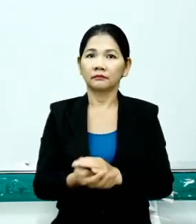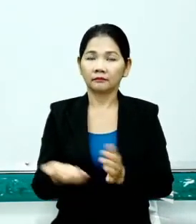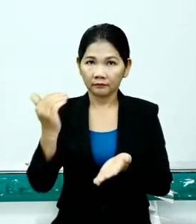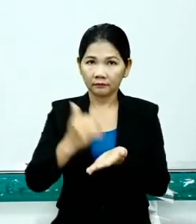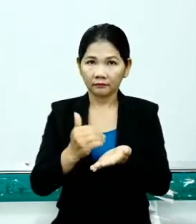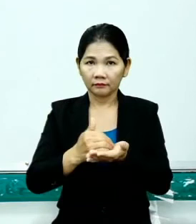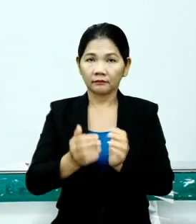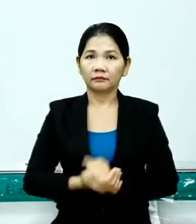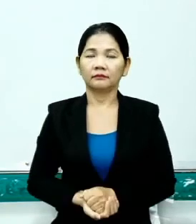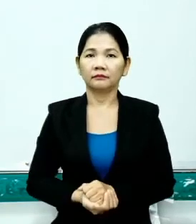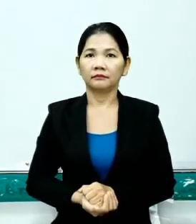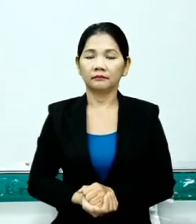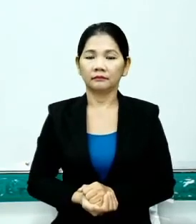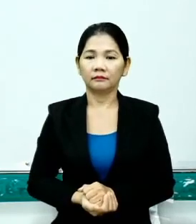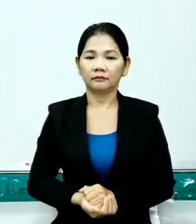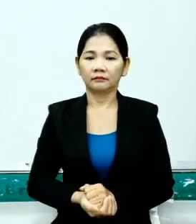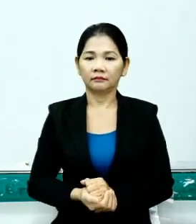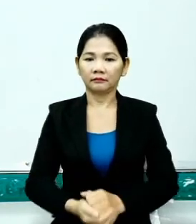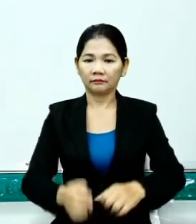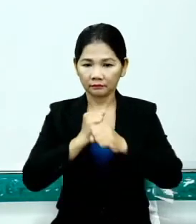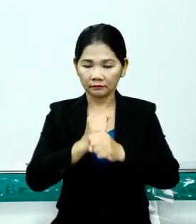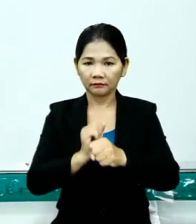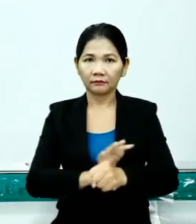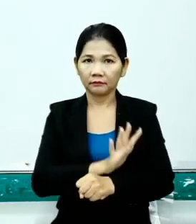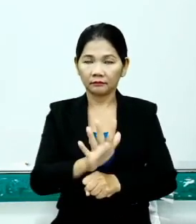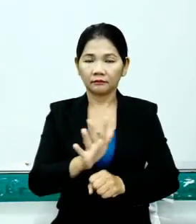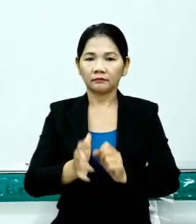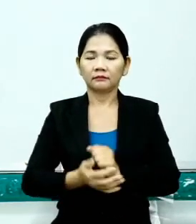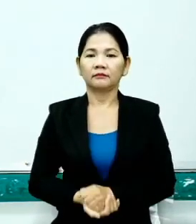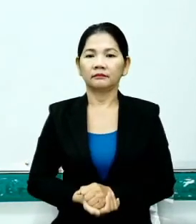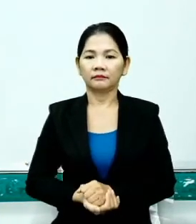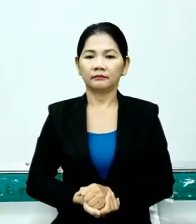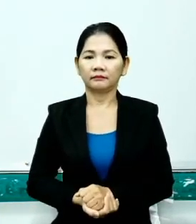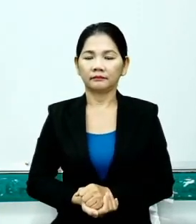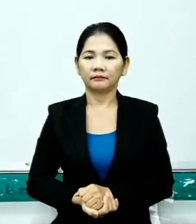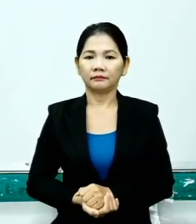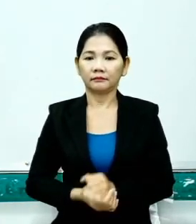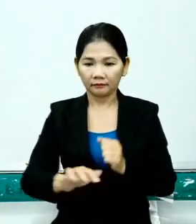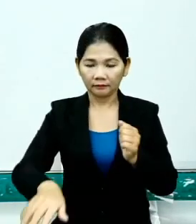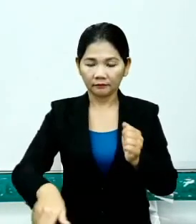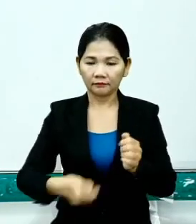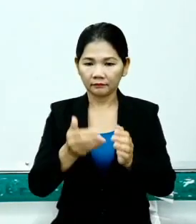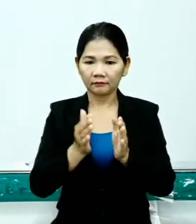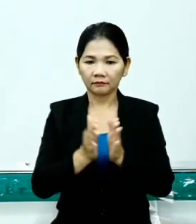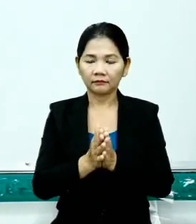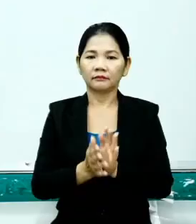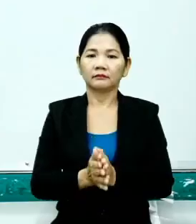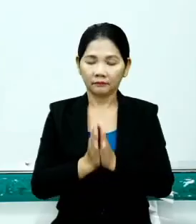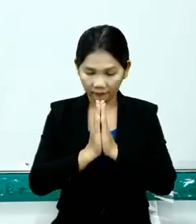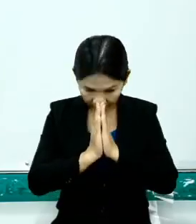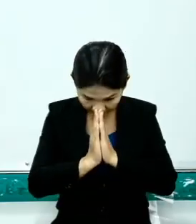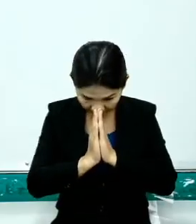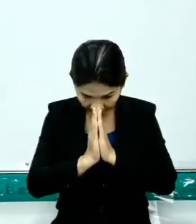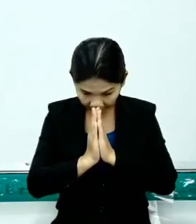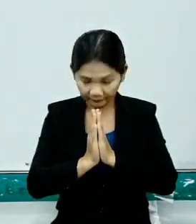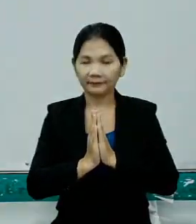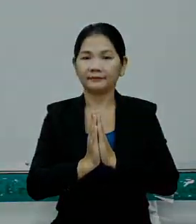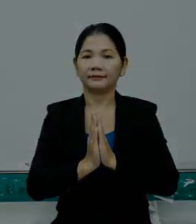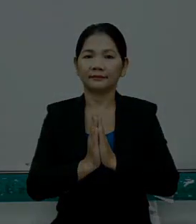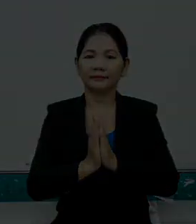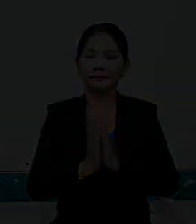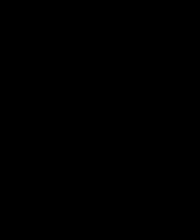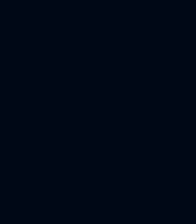con nát đàm bấy. Chà, bằng ca khuôn, bì chùm ngư COVID-19. Chà, ọc con chán, xong chùm rịp lìa.